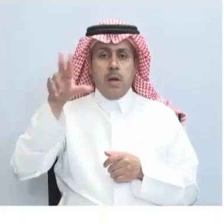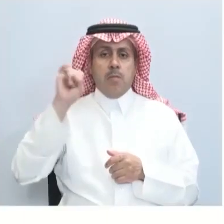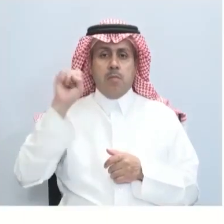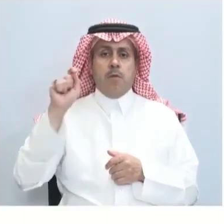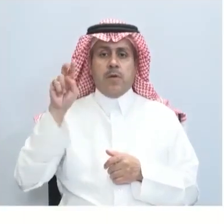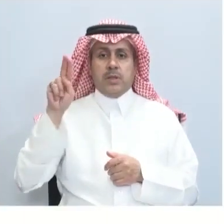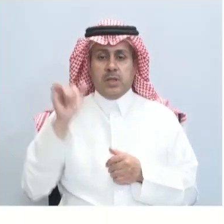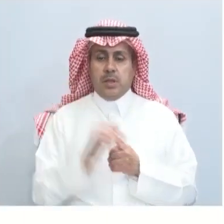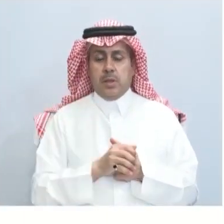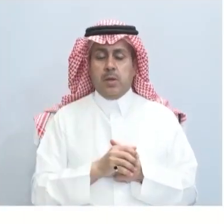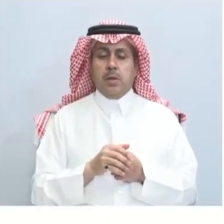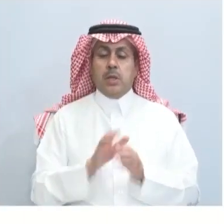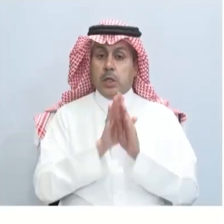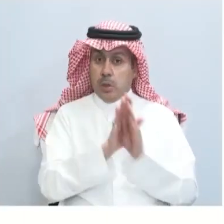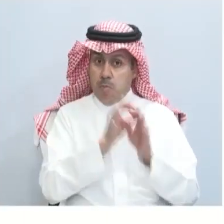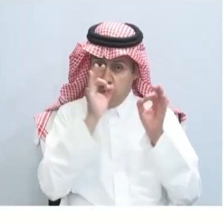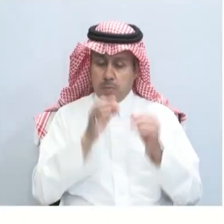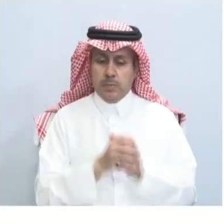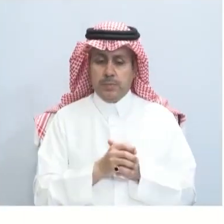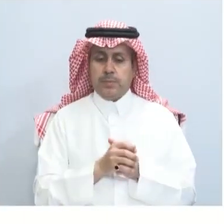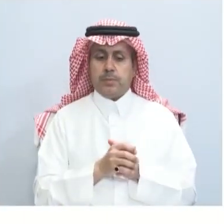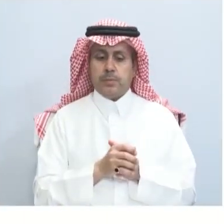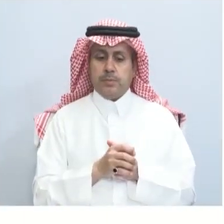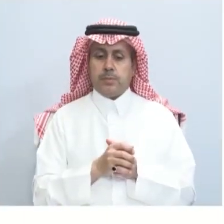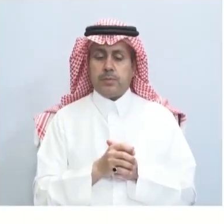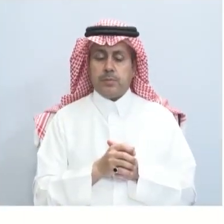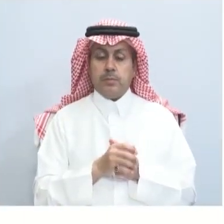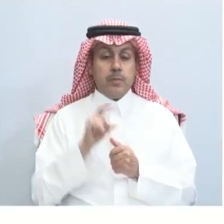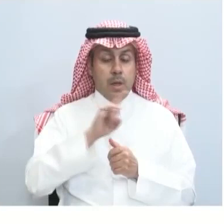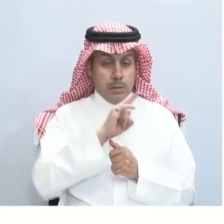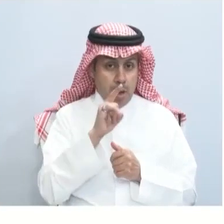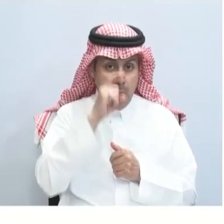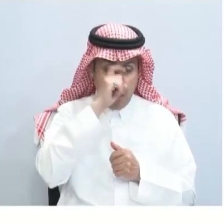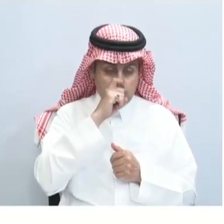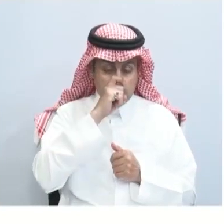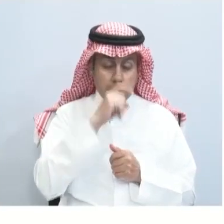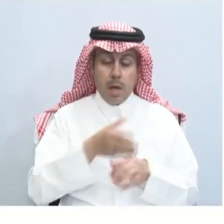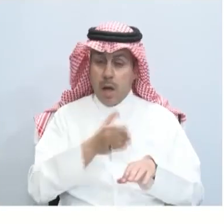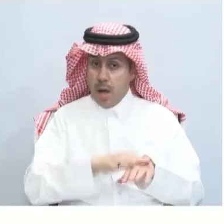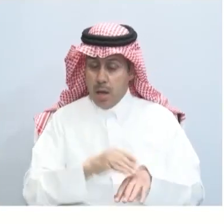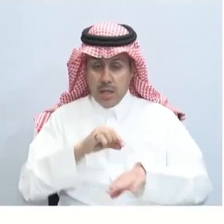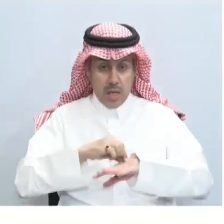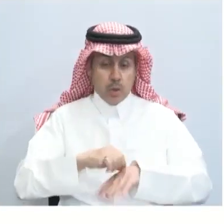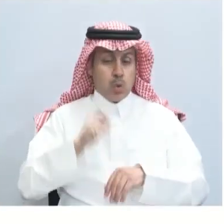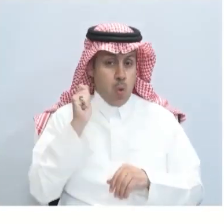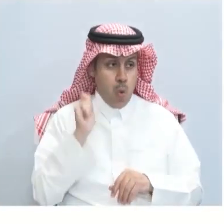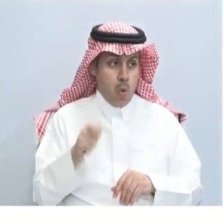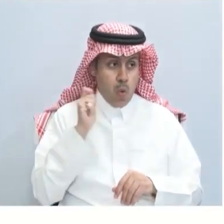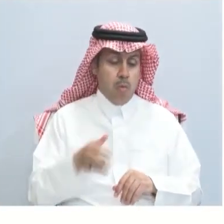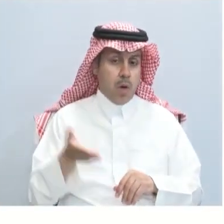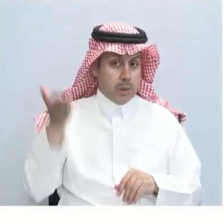الامر حتى لا يوجب عفوا حتى لا يوجب على الناس حكما وذلك الحكم